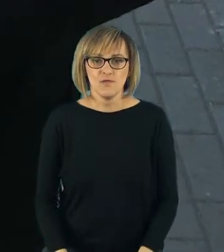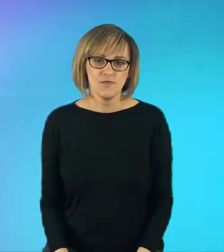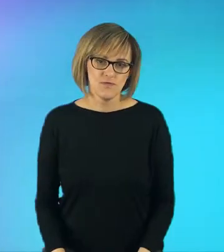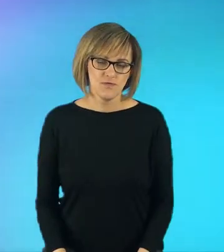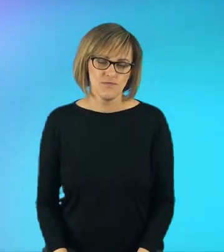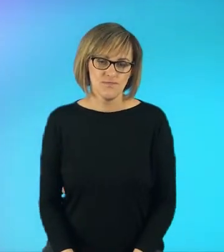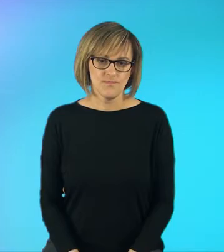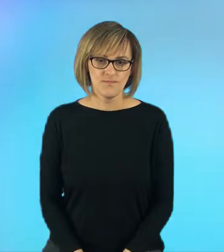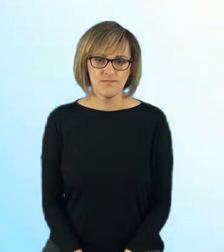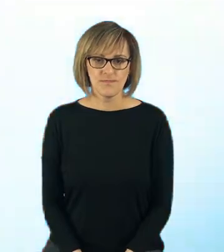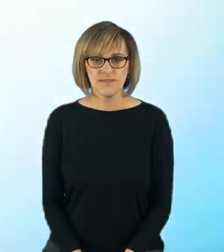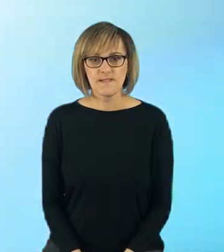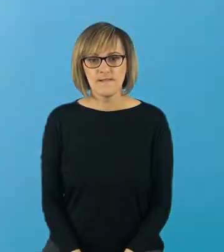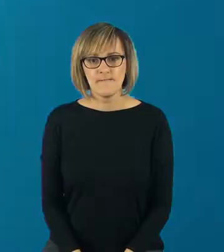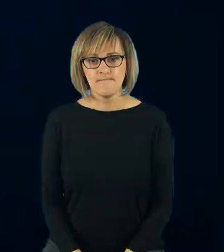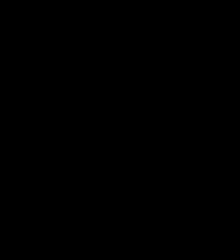informować.